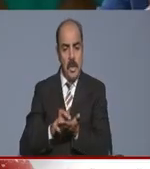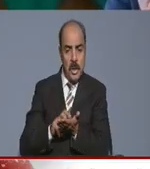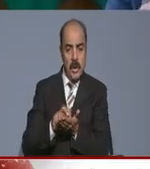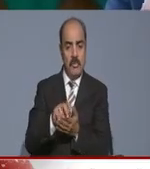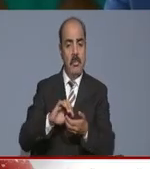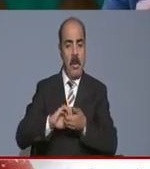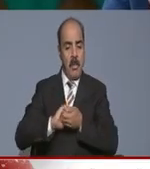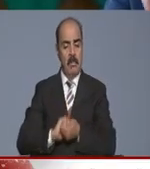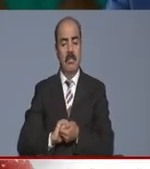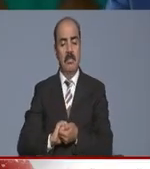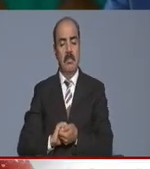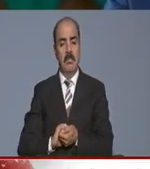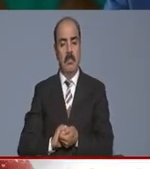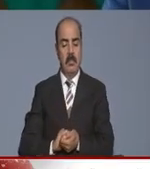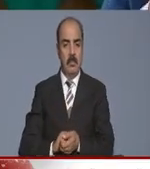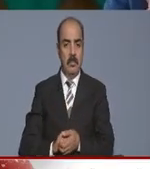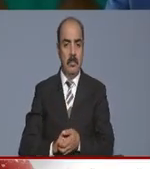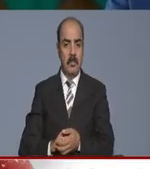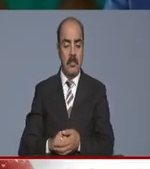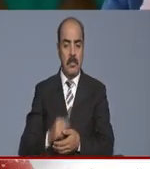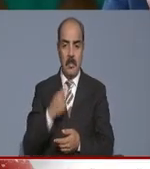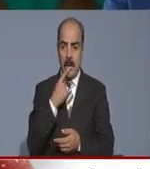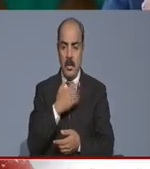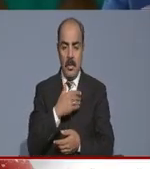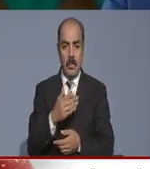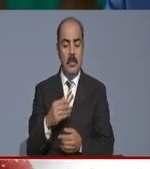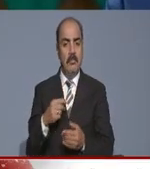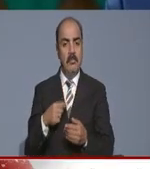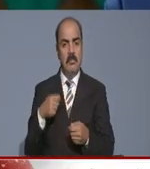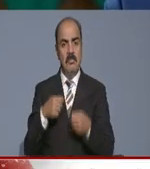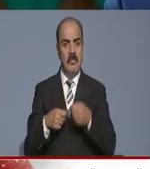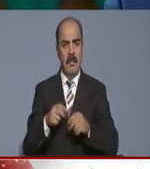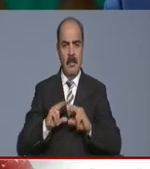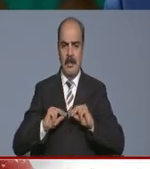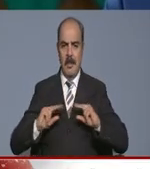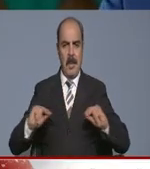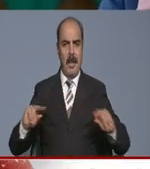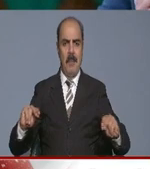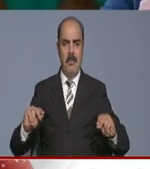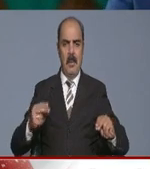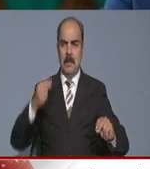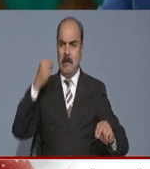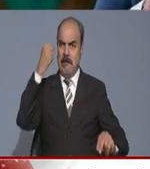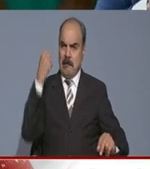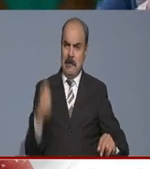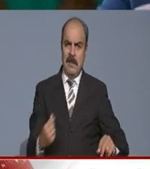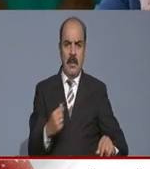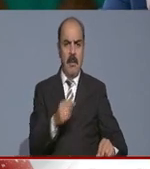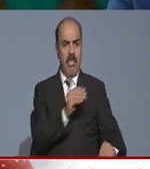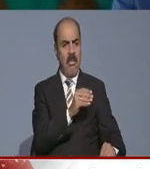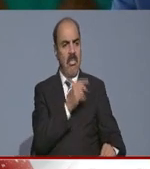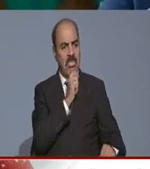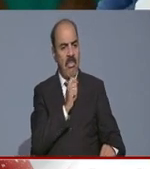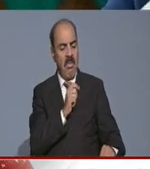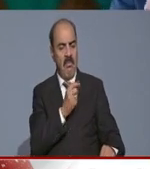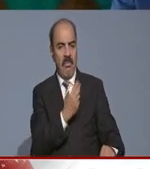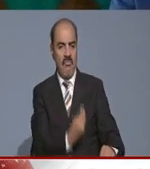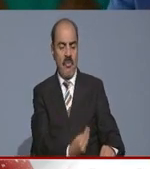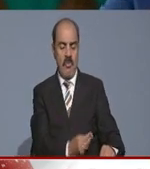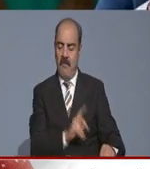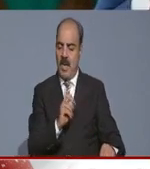خلق بدائل للمدفوعات المتساوية. فنحن لن نحل نستبدل